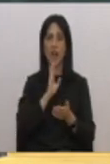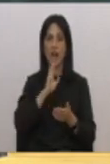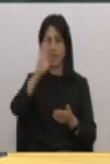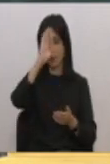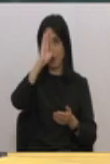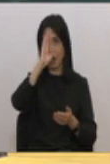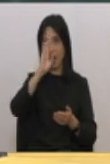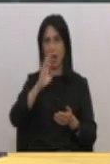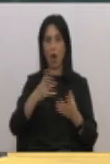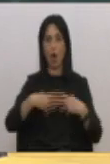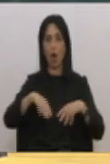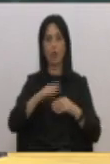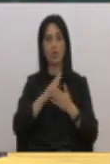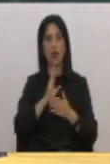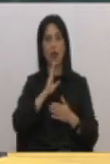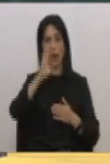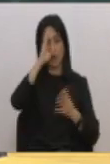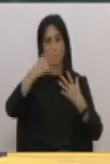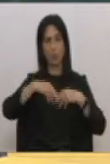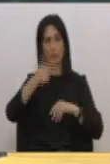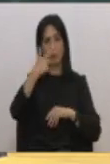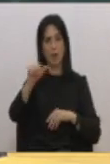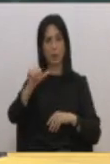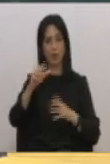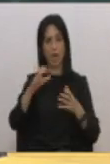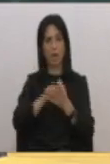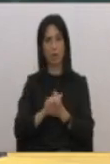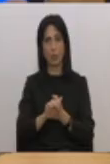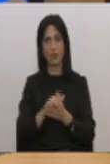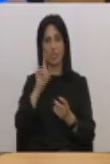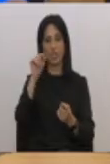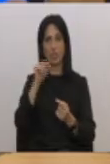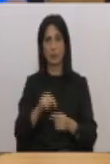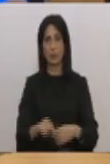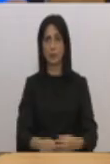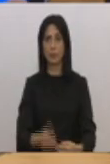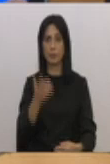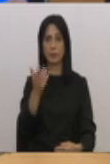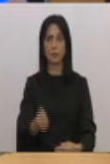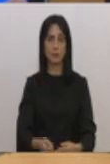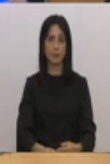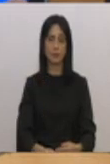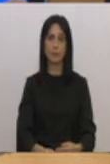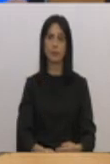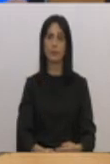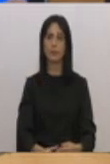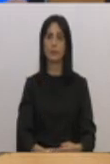მამაკაცის ოჯახი ეს არის ქალისა და მამაკაცის ერთობა და შესაბამისად